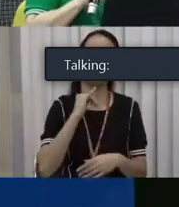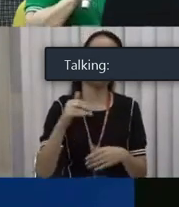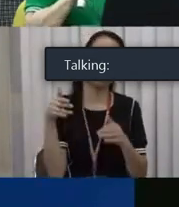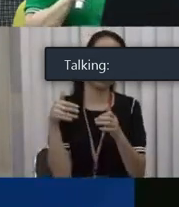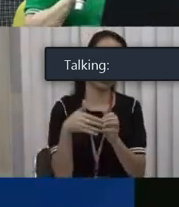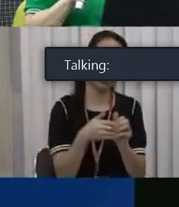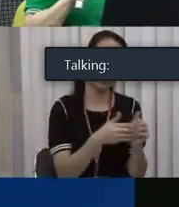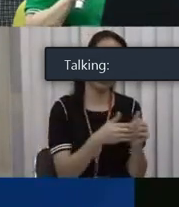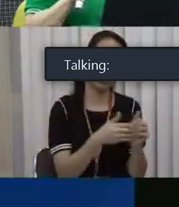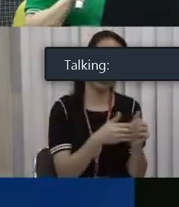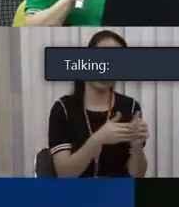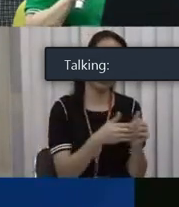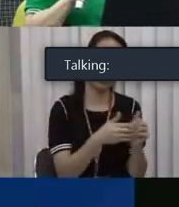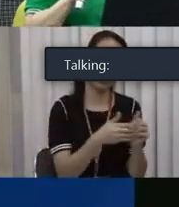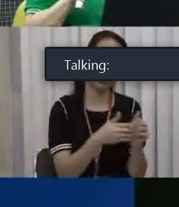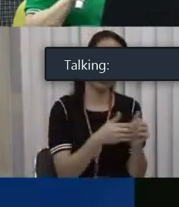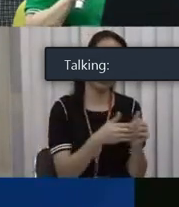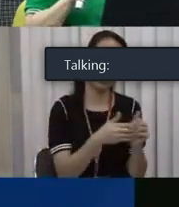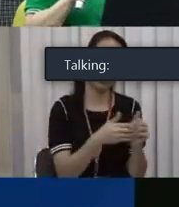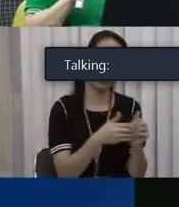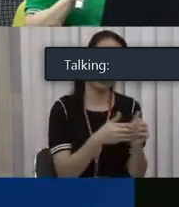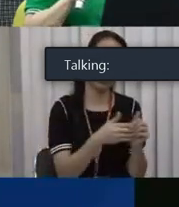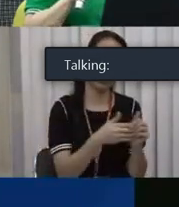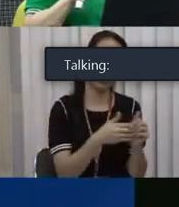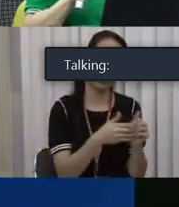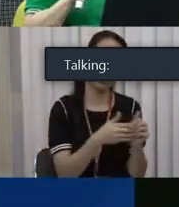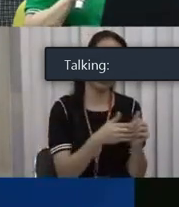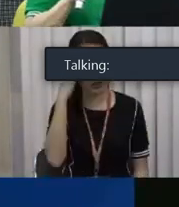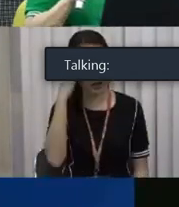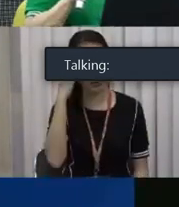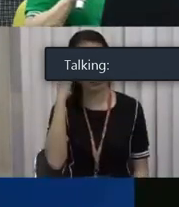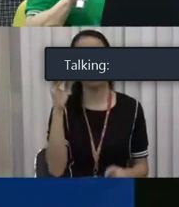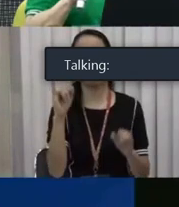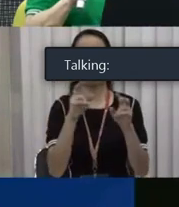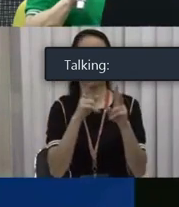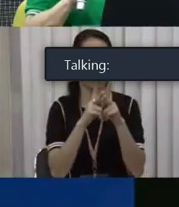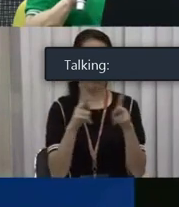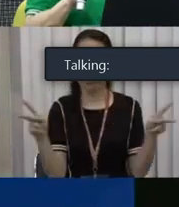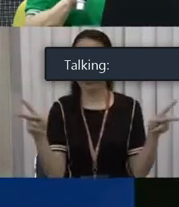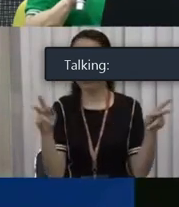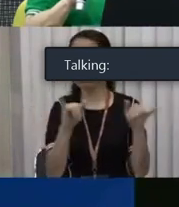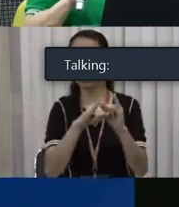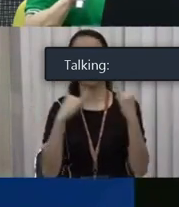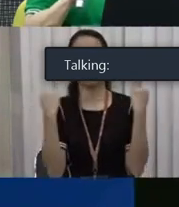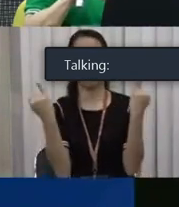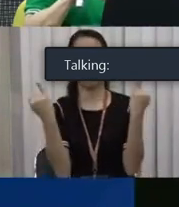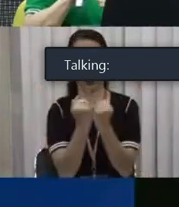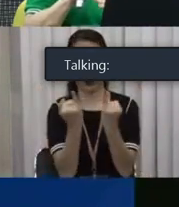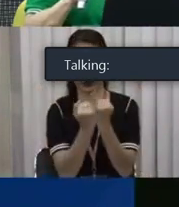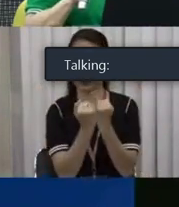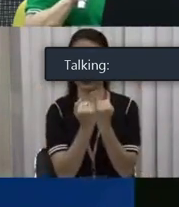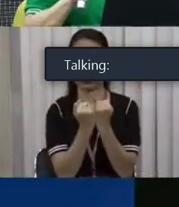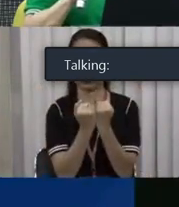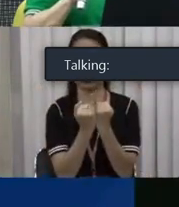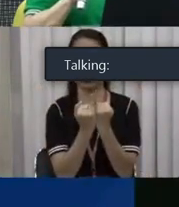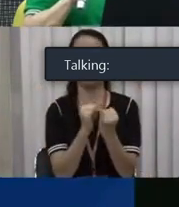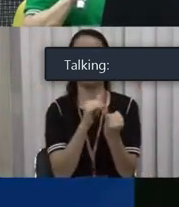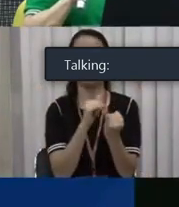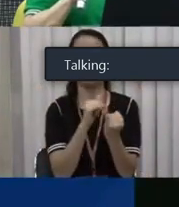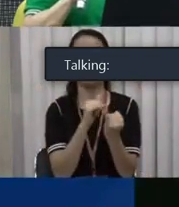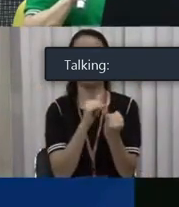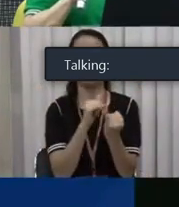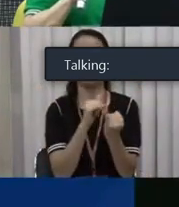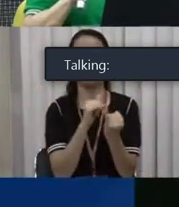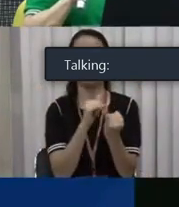Critical thinking, leadership, emotional intelligence. Importante na kaayo na natong